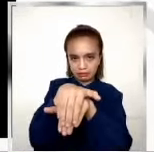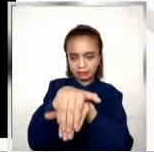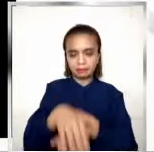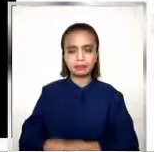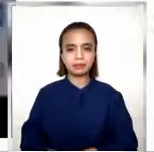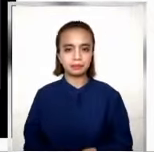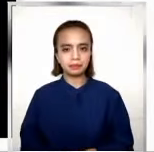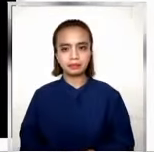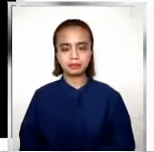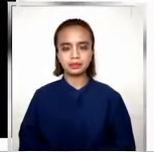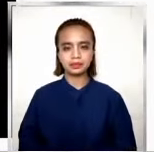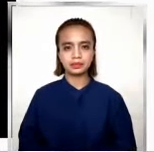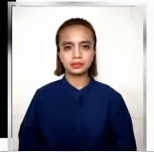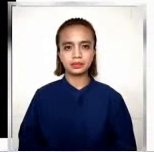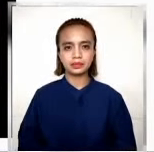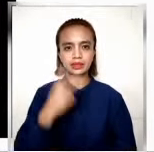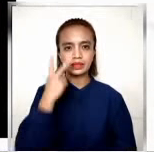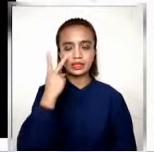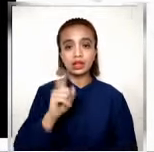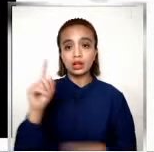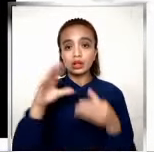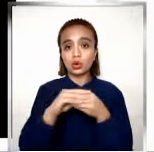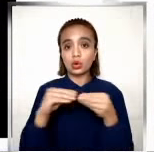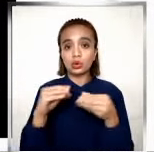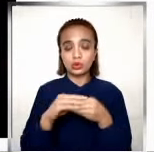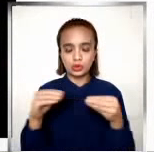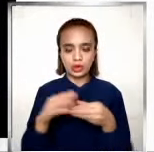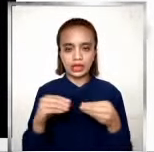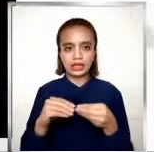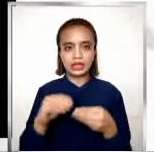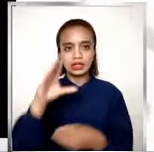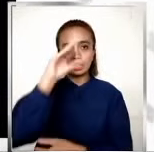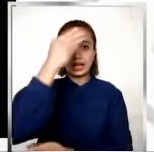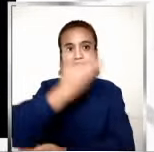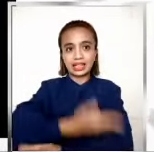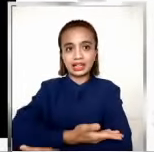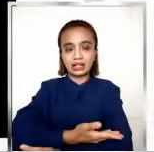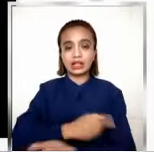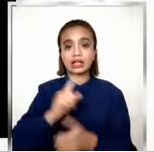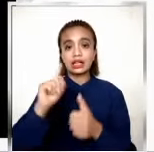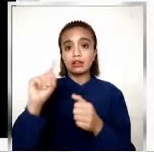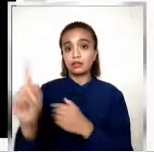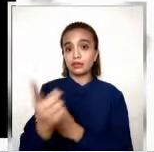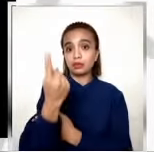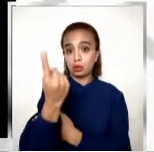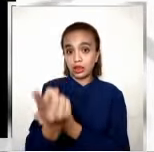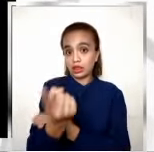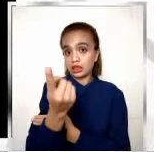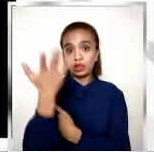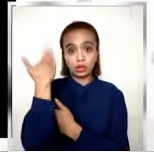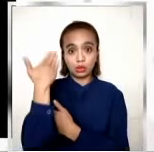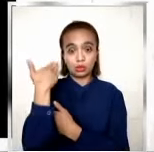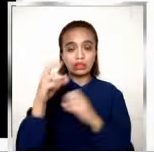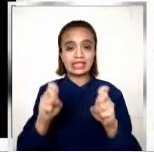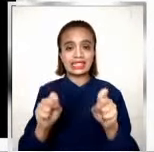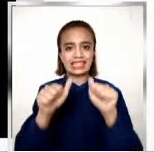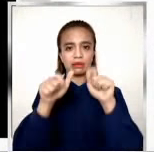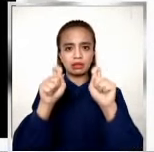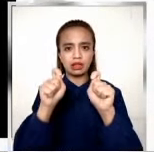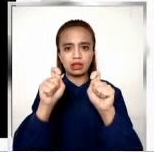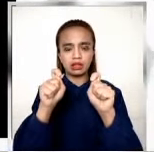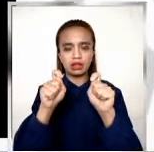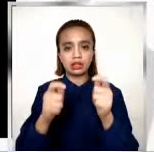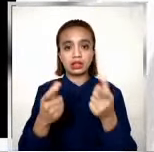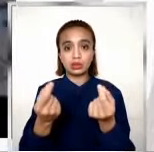Kwento ng anak ng biktima na si Nelda, dakong alauna ng umaga noong Sabado, ilang beses sinaway ng kanyang mga kapatid ang